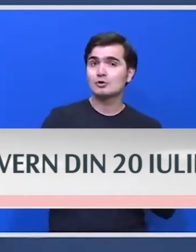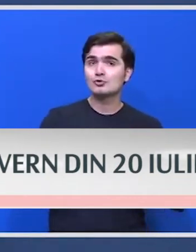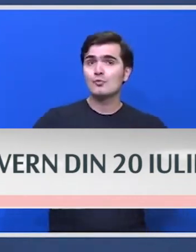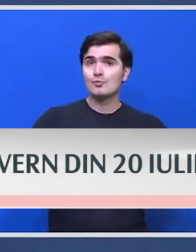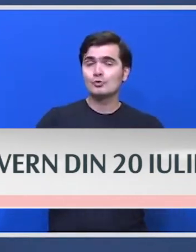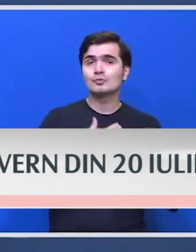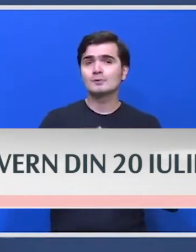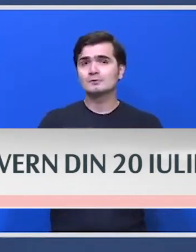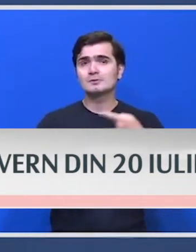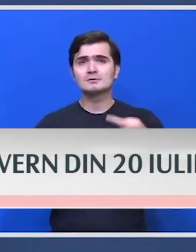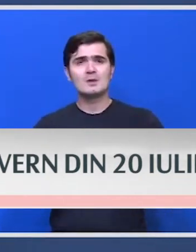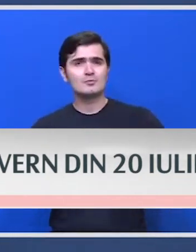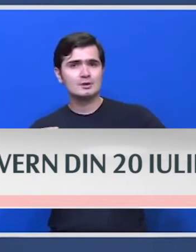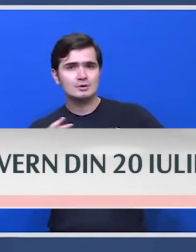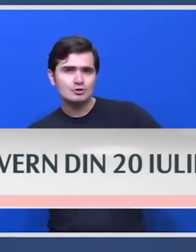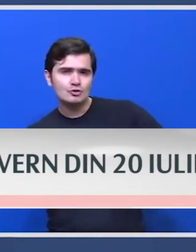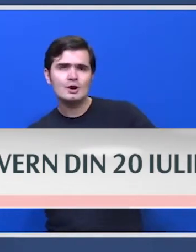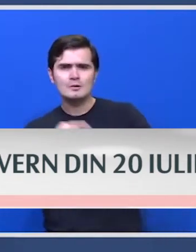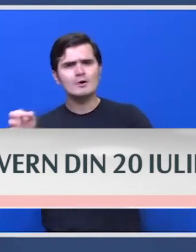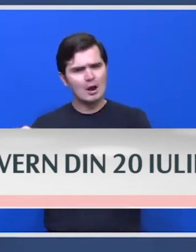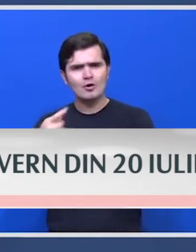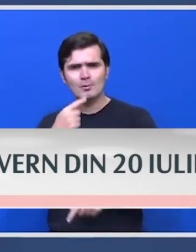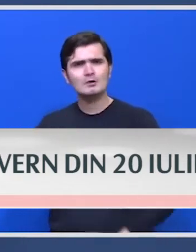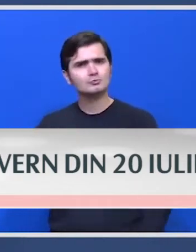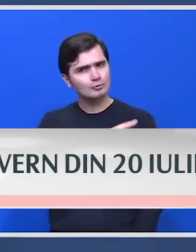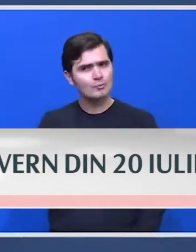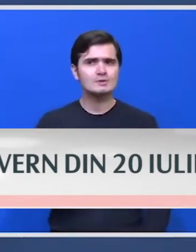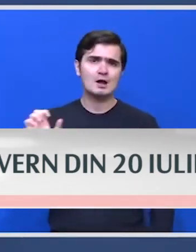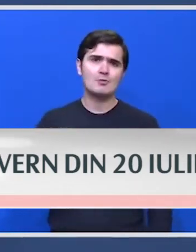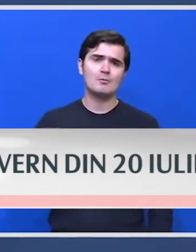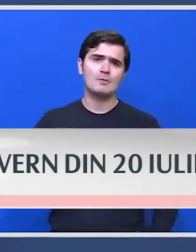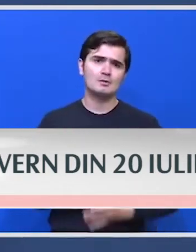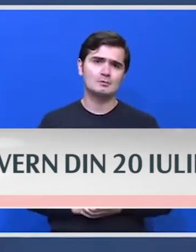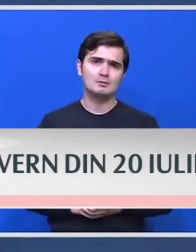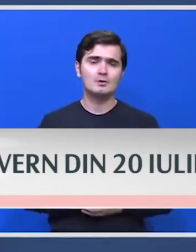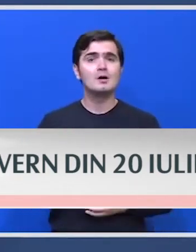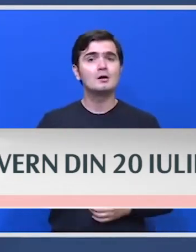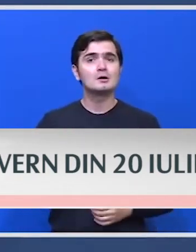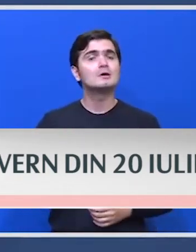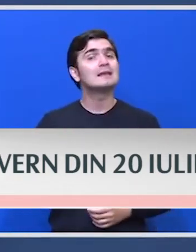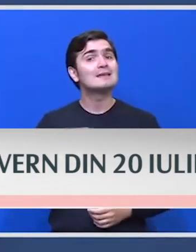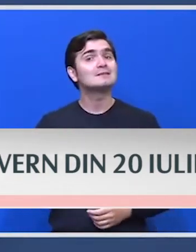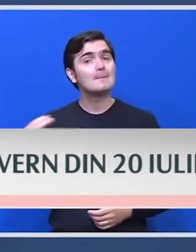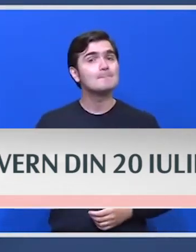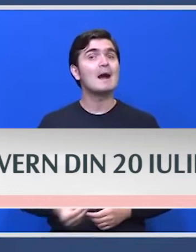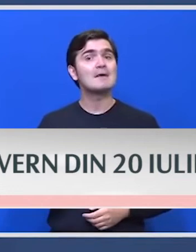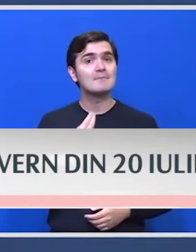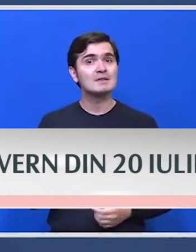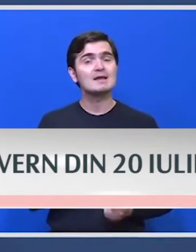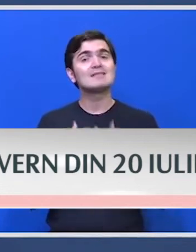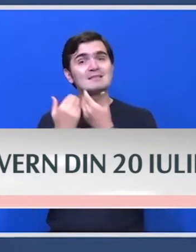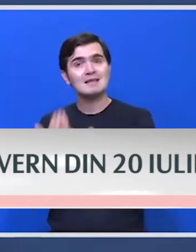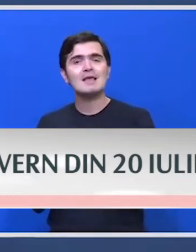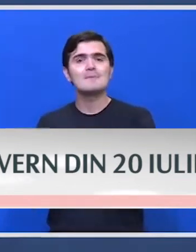sistemul de cercetare, inovare, așa cum ne spune și Comisia Europeană. Este mai bine să dai mai mult pentru mai